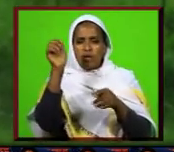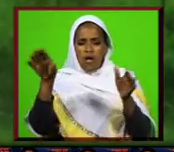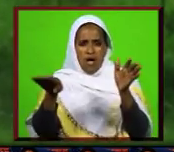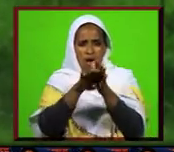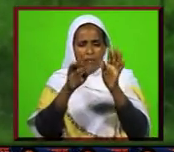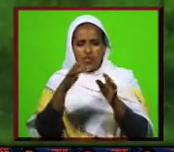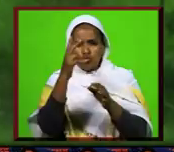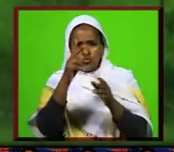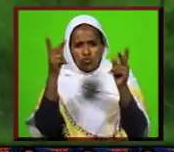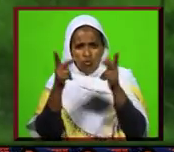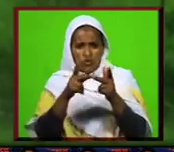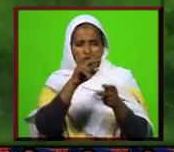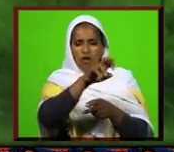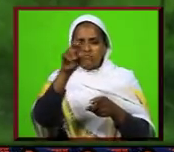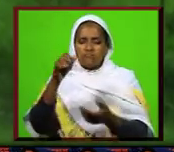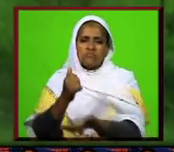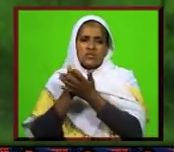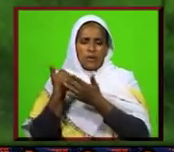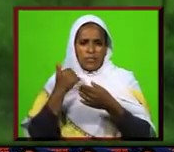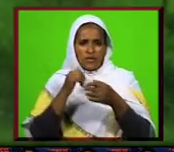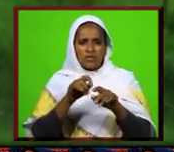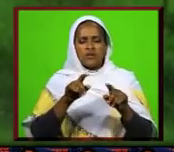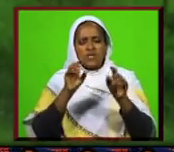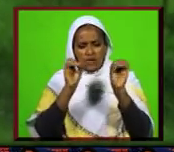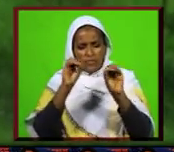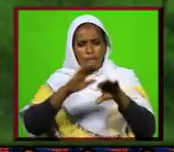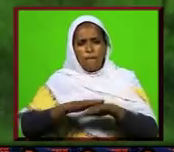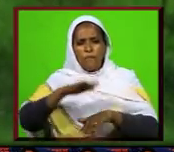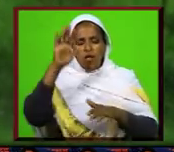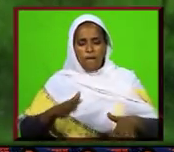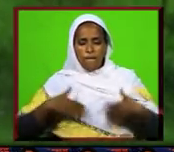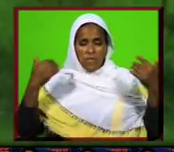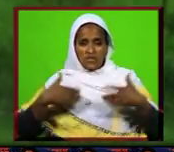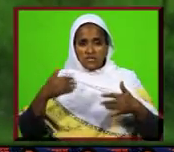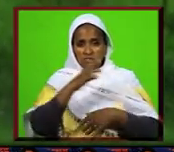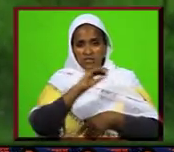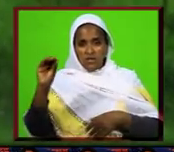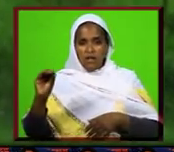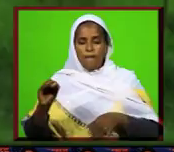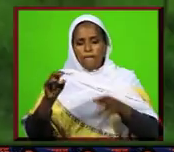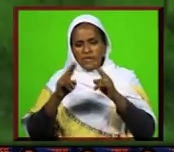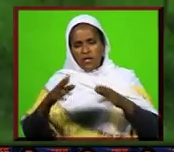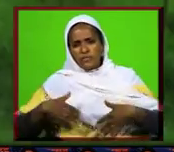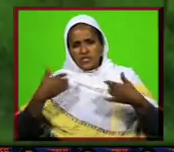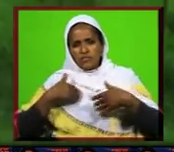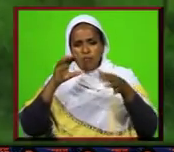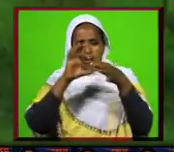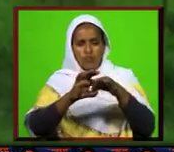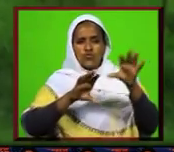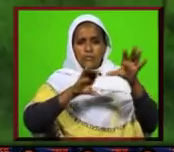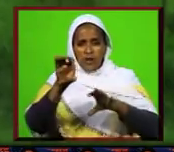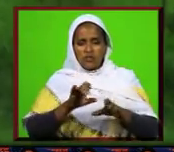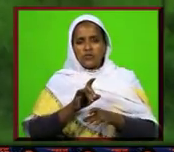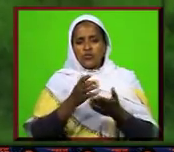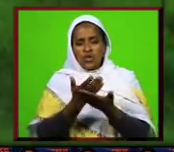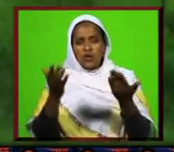ደብር አባይ ከዛ ሁላ ሶስት ቦታ በጣም ራሱ ቀን ስረዳ ነበር እና ከምንም በላይ የሚያስደስትና ከምንም በላይ ደስ የሚል ነገር ነው። በጣም